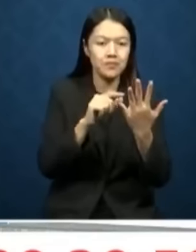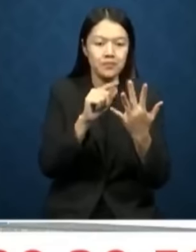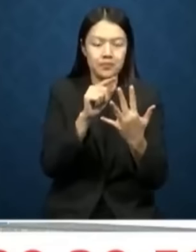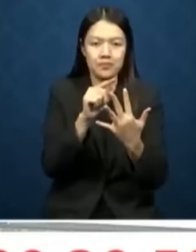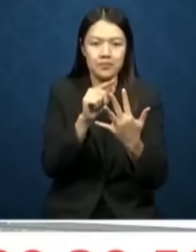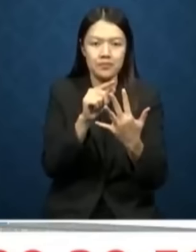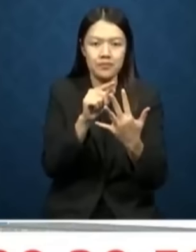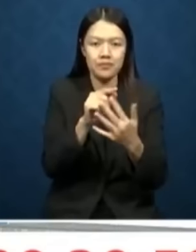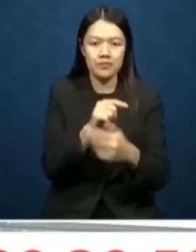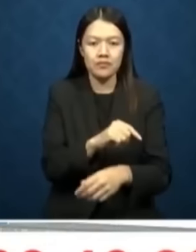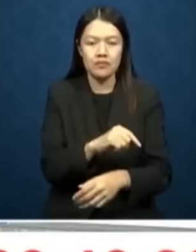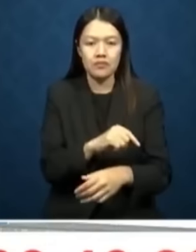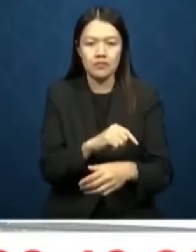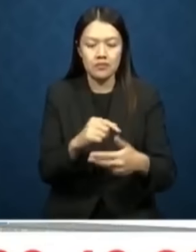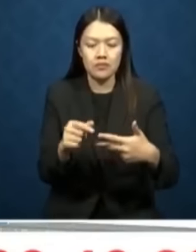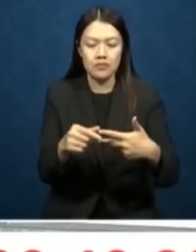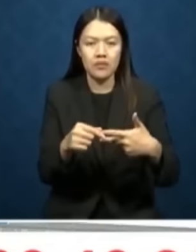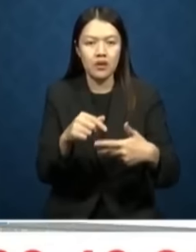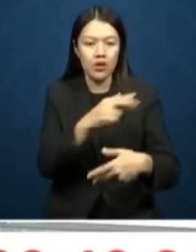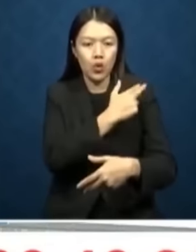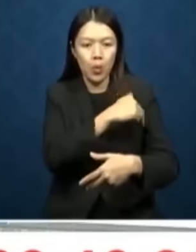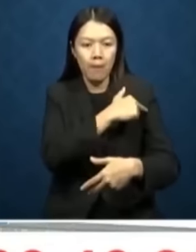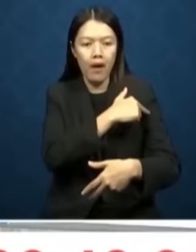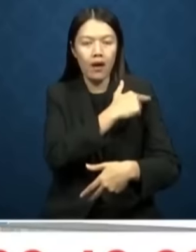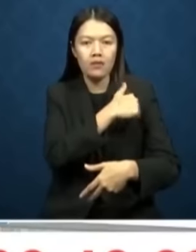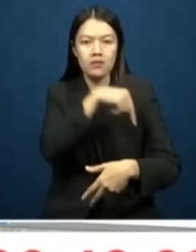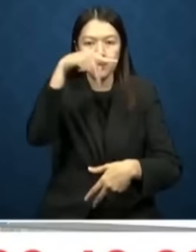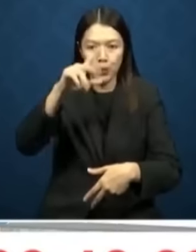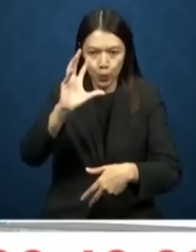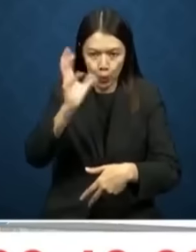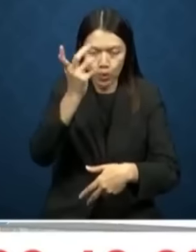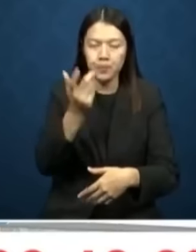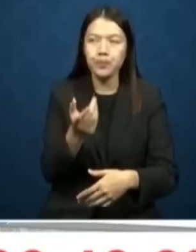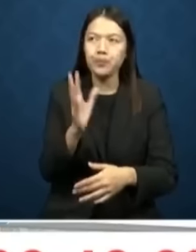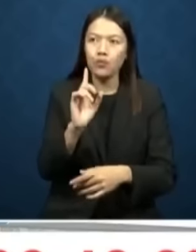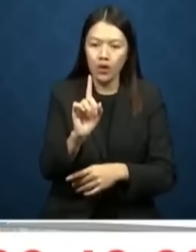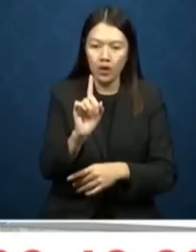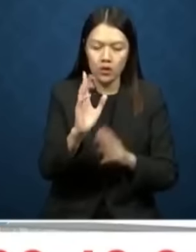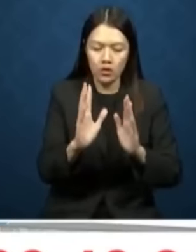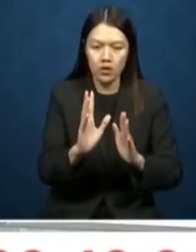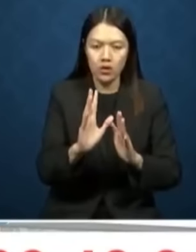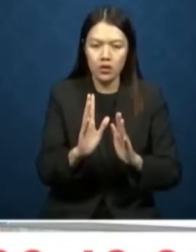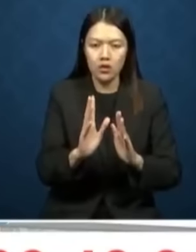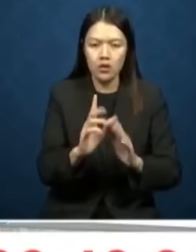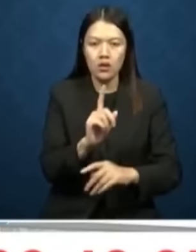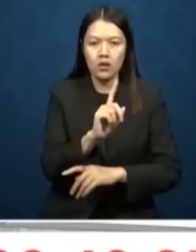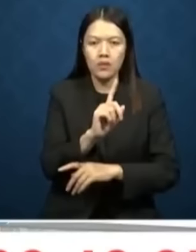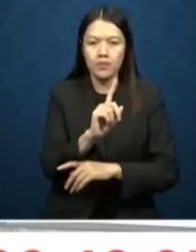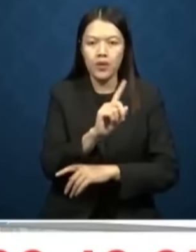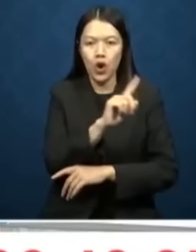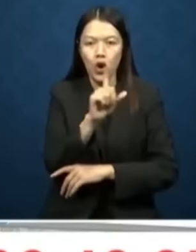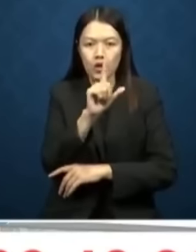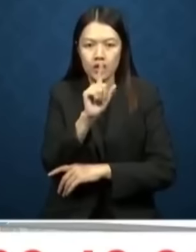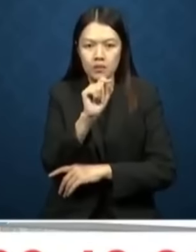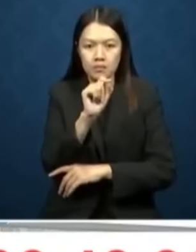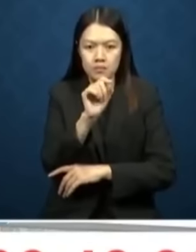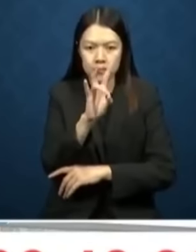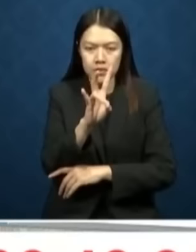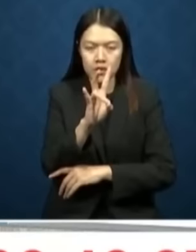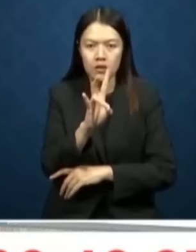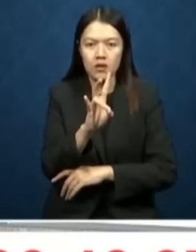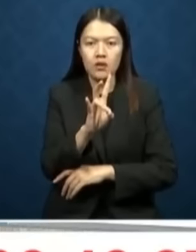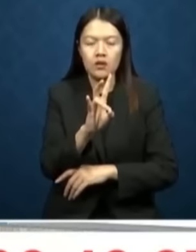ลพิษณุโลกอีกท่านหนึ่ง517วันที่สถาบันราชน